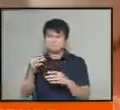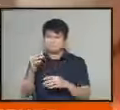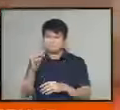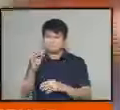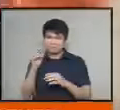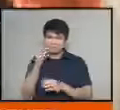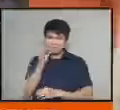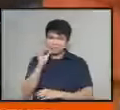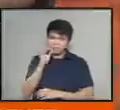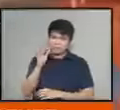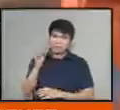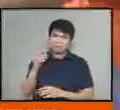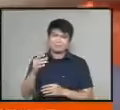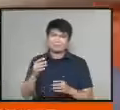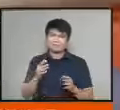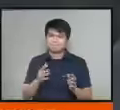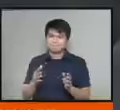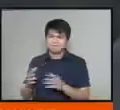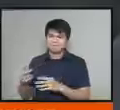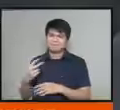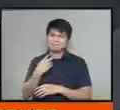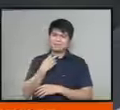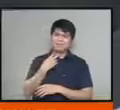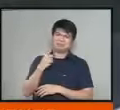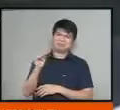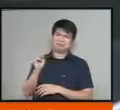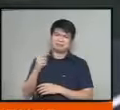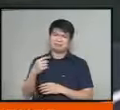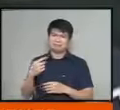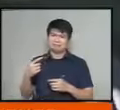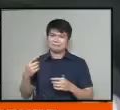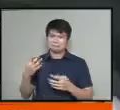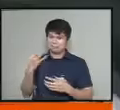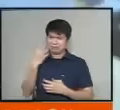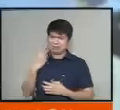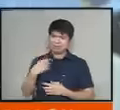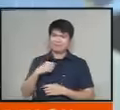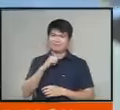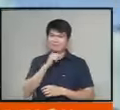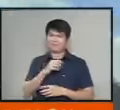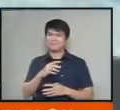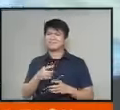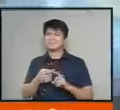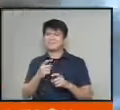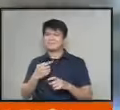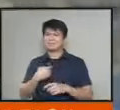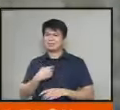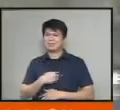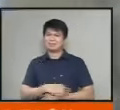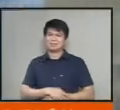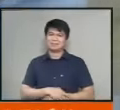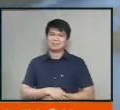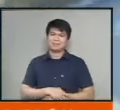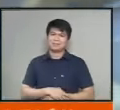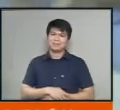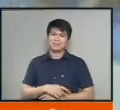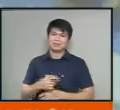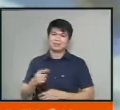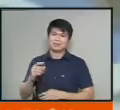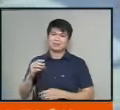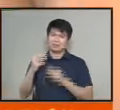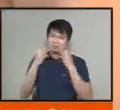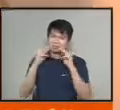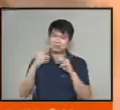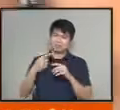ng isang taong may galit sa kanya. Yung lahat ng mga nasa sachet, hindi po sa akin yan. May nag-message po sa akin. Sabi niya na